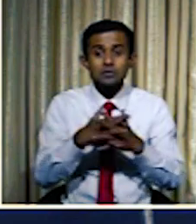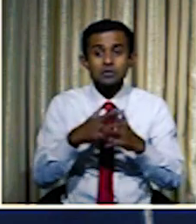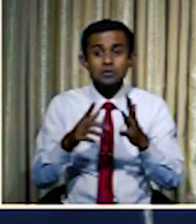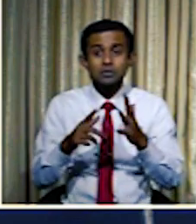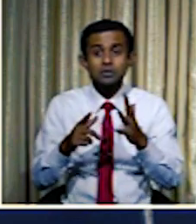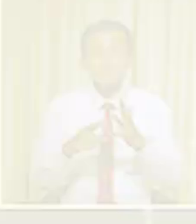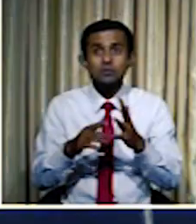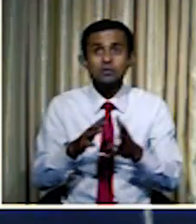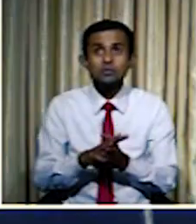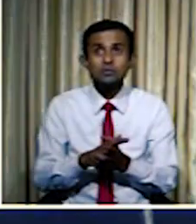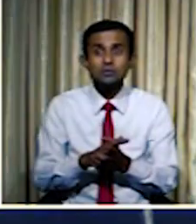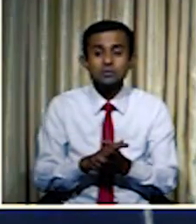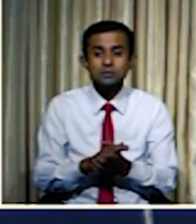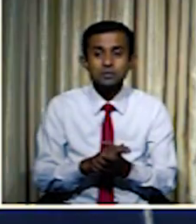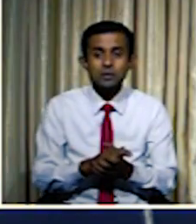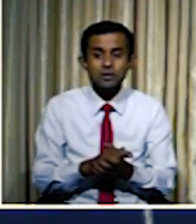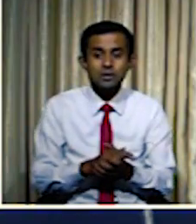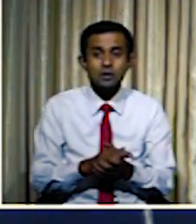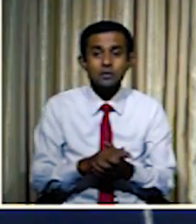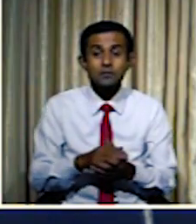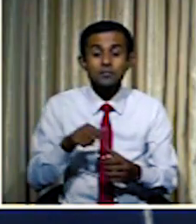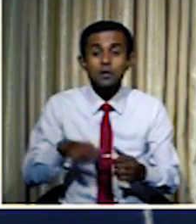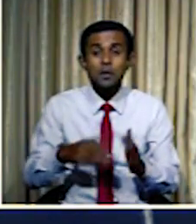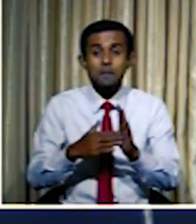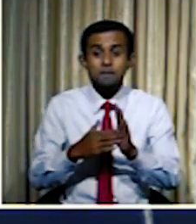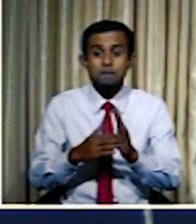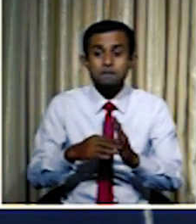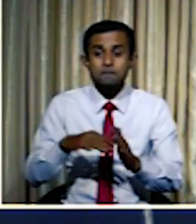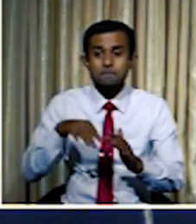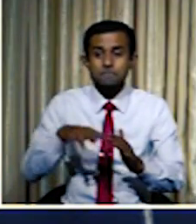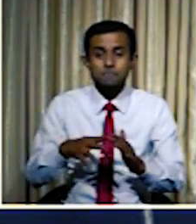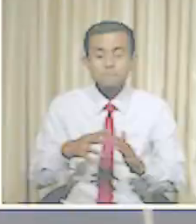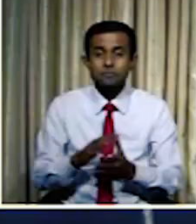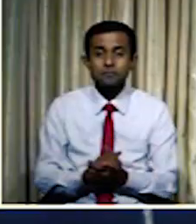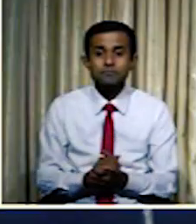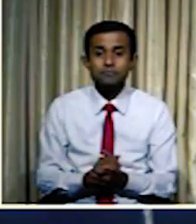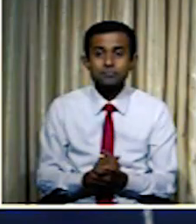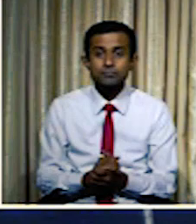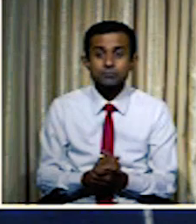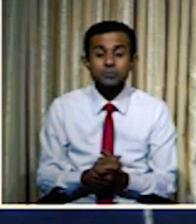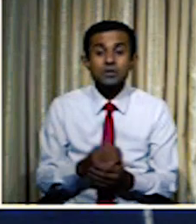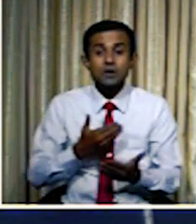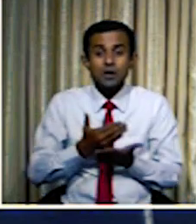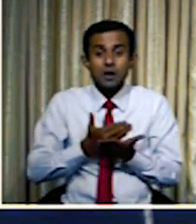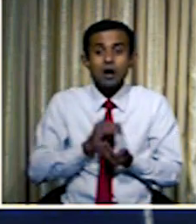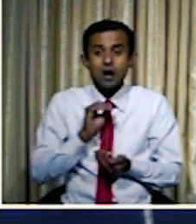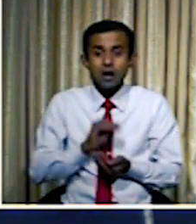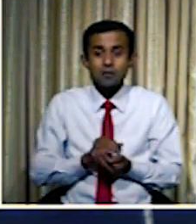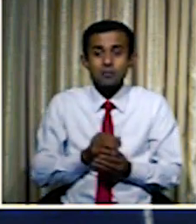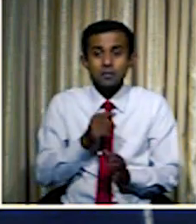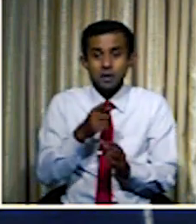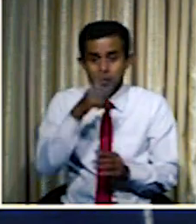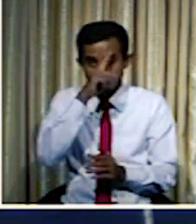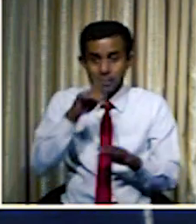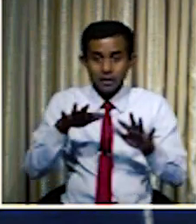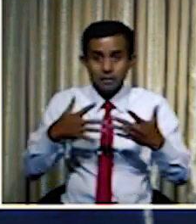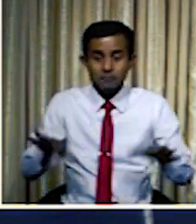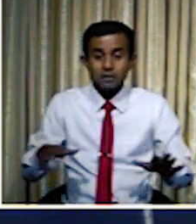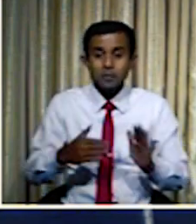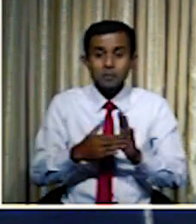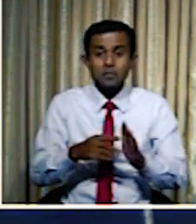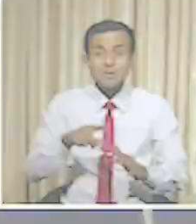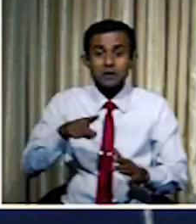173ක්. ඔක්කොම ගෙවන්න තියෙනවා ඩොලර් මිලියන 4843ක්. අතේ තියෙන්නේ මේ අවුරුද්ද මේ මාසෙ ඉවරනකොට ඩොලර්